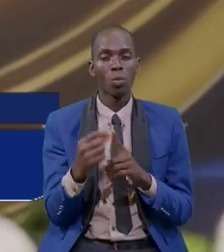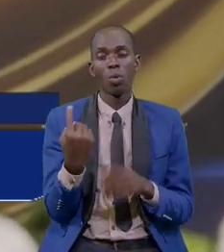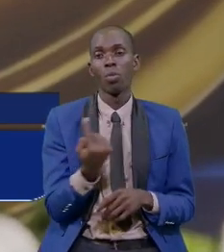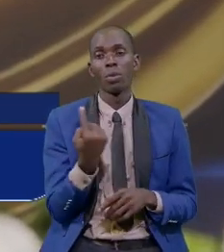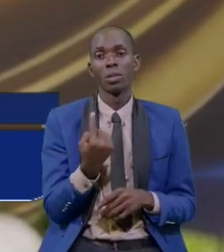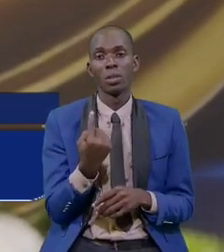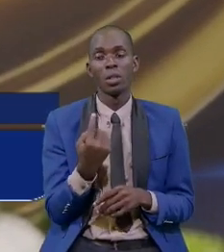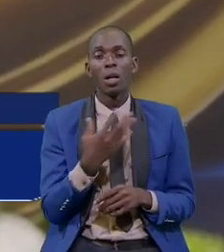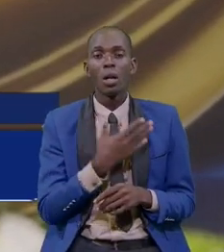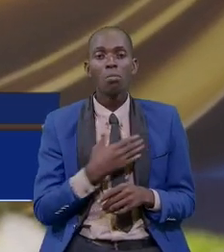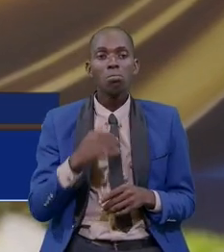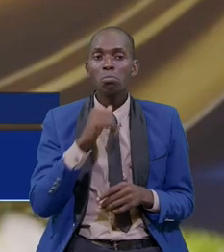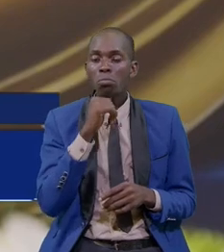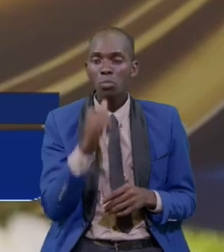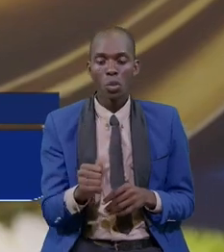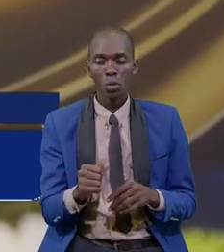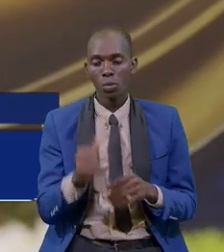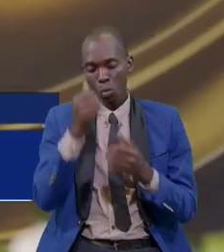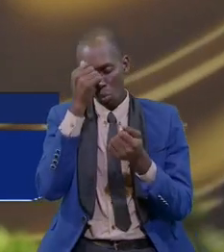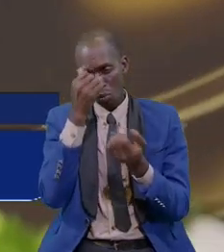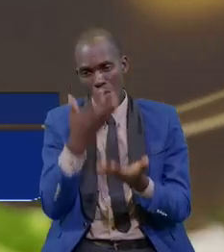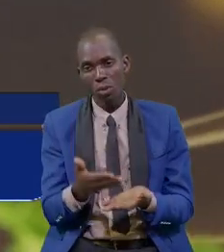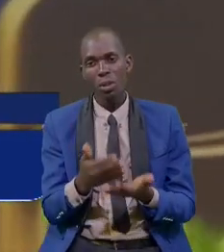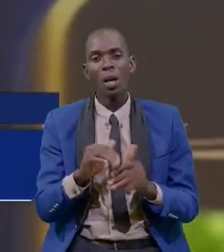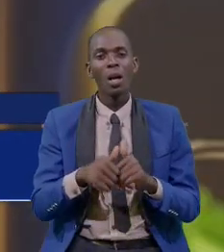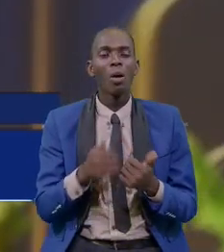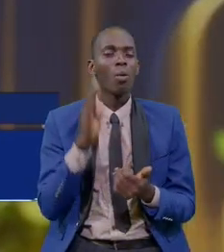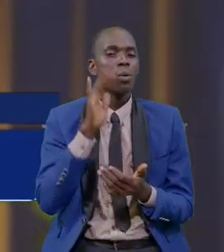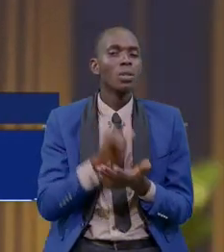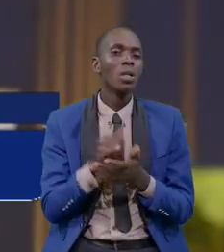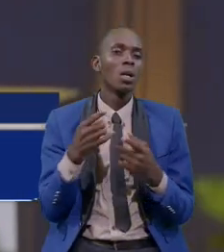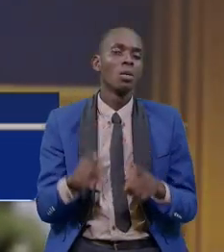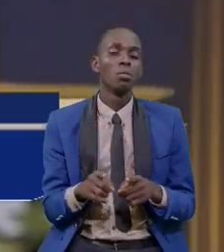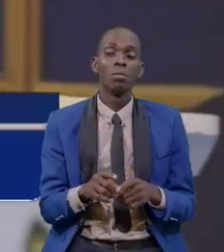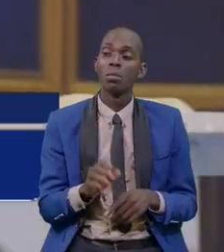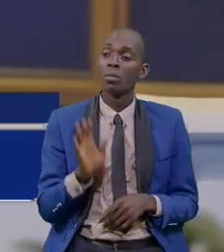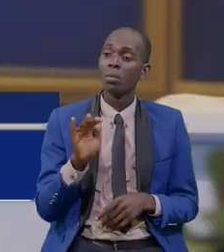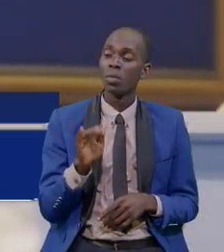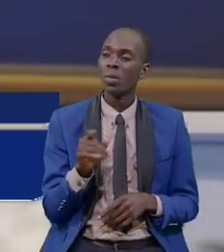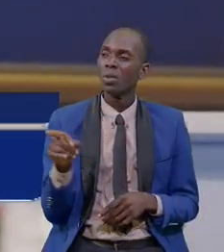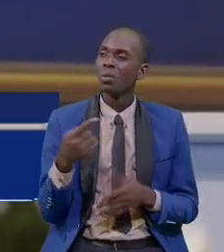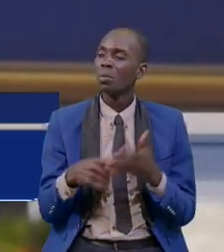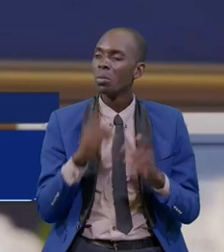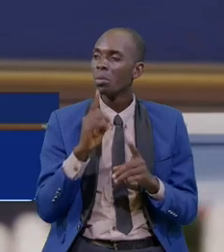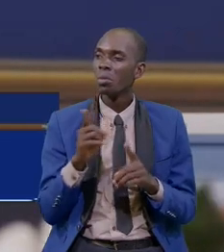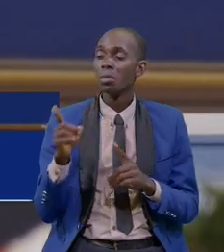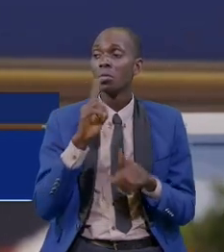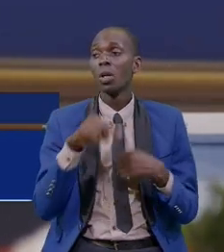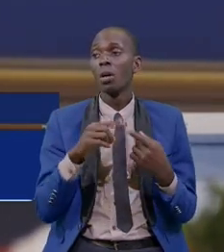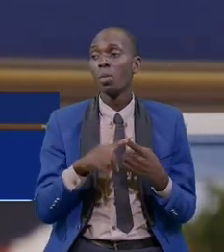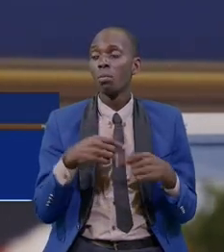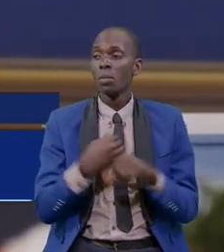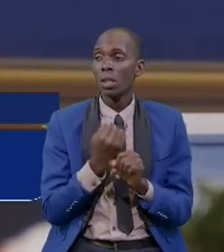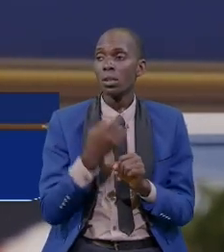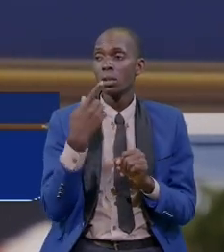ne la met pas en pratique, comment cela se passe? Comment cela se passe? Oui, ils sont en train de parler de rendre la société